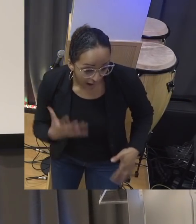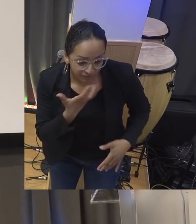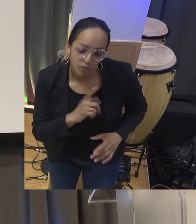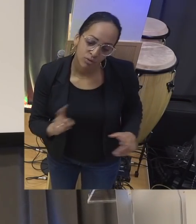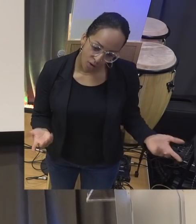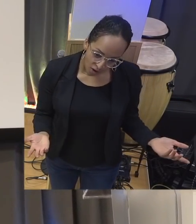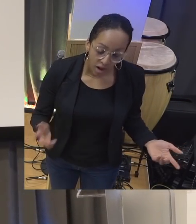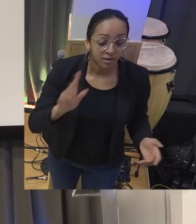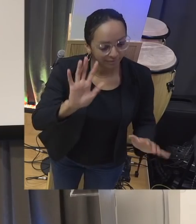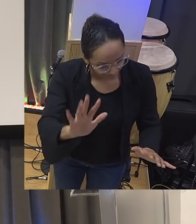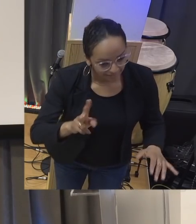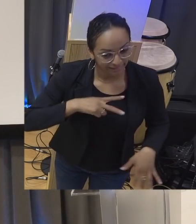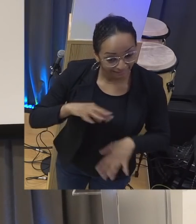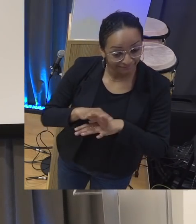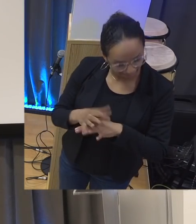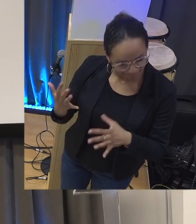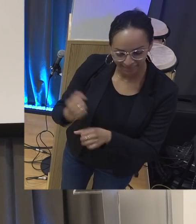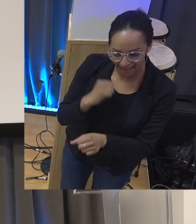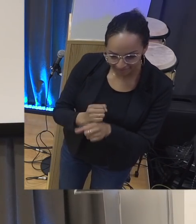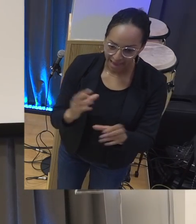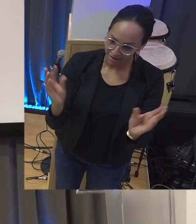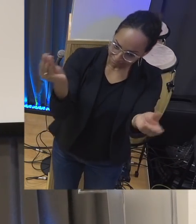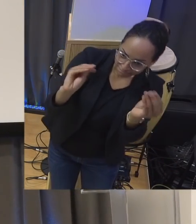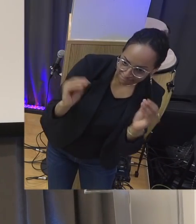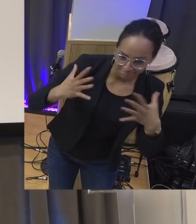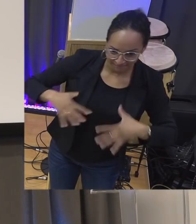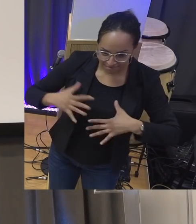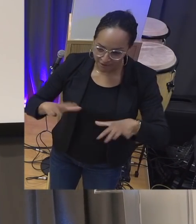de l'extérieur pour petit à petit arriver à l'intérieur.